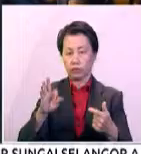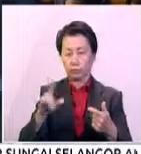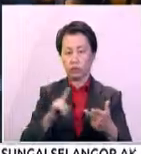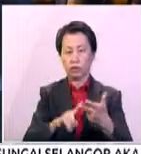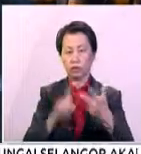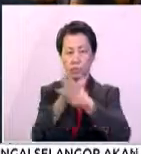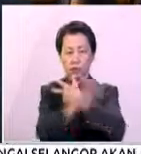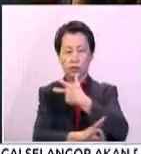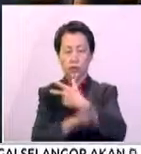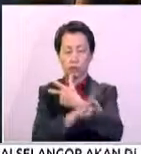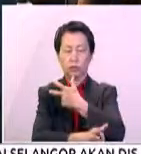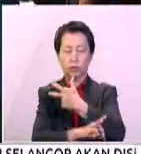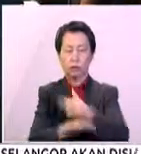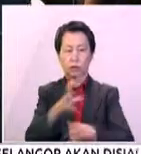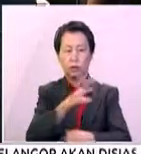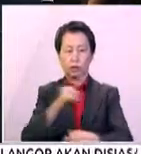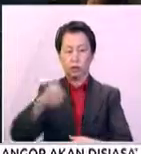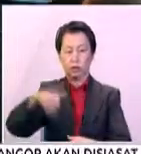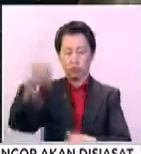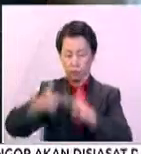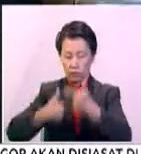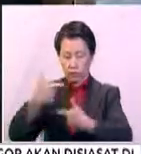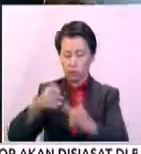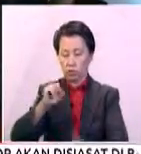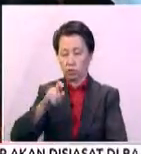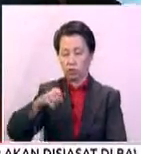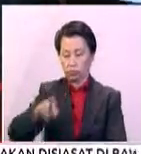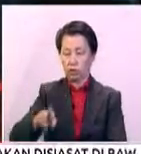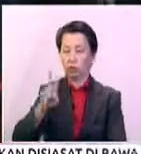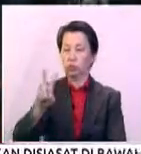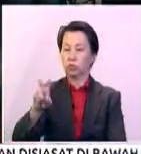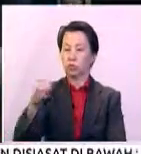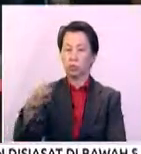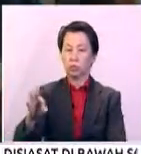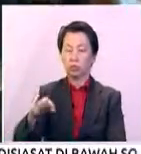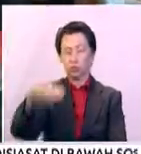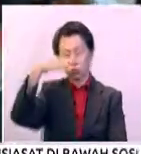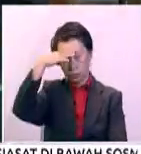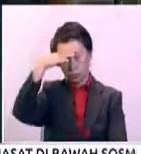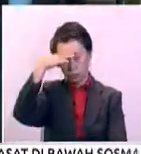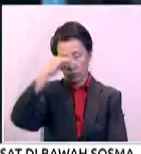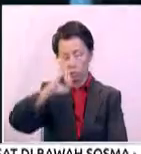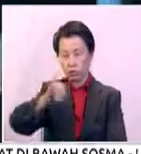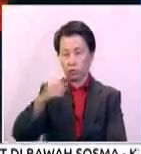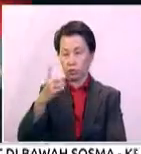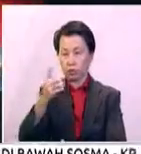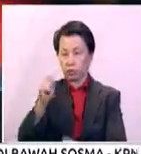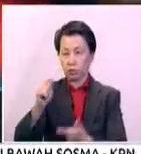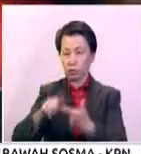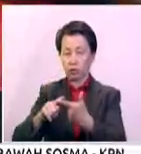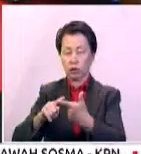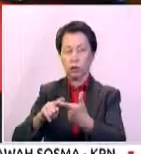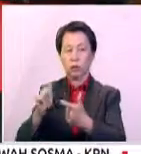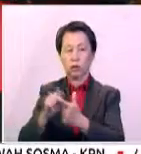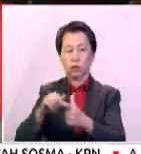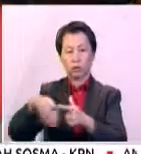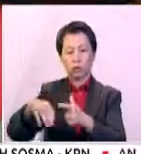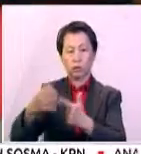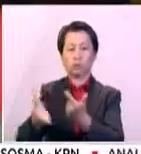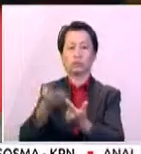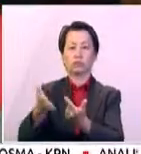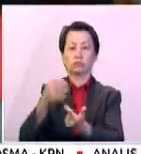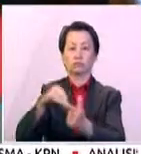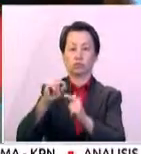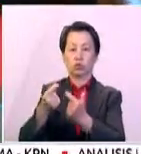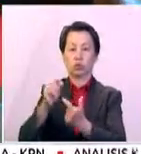Negeri Sembilan. Manakala juara Liga Super 2019, Johor Darul Takzim, JDT, dilihat berada dalam undian mudah